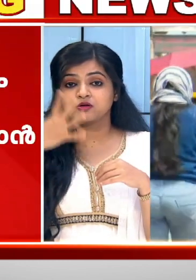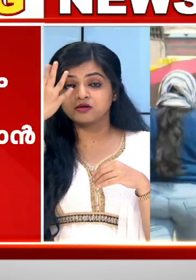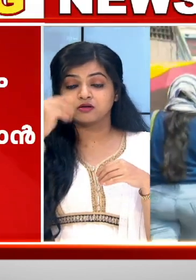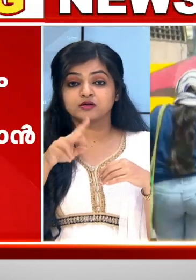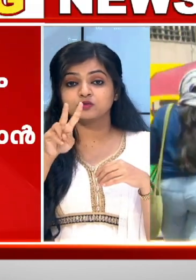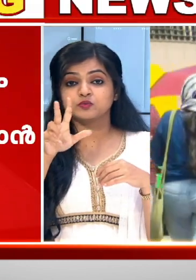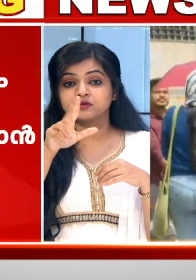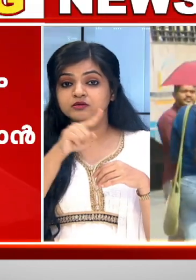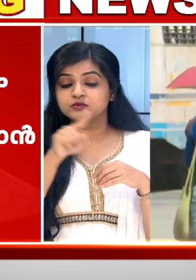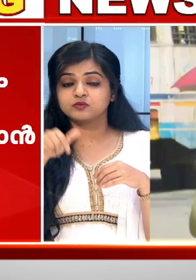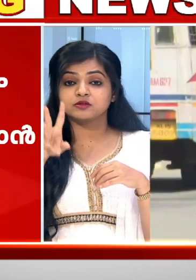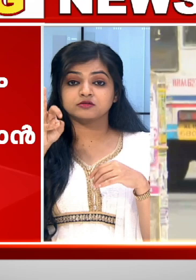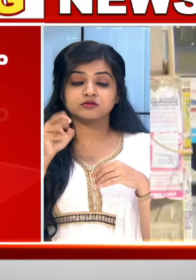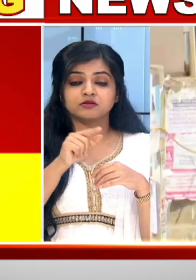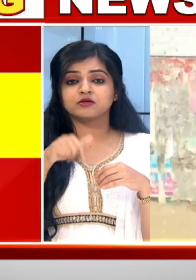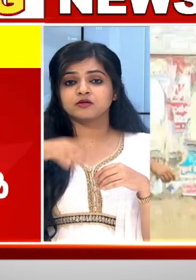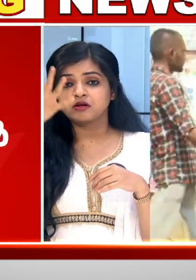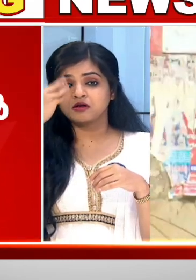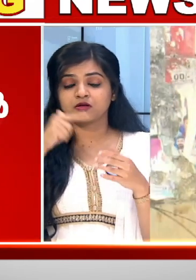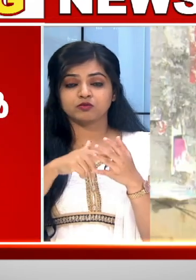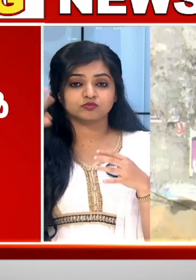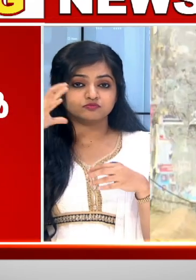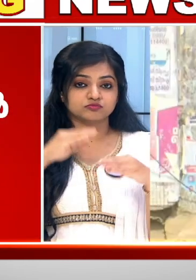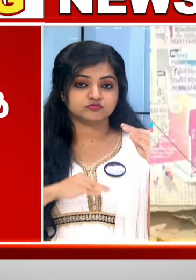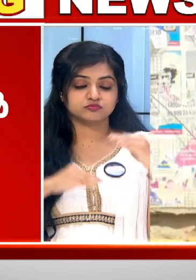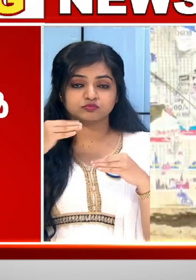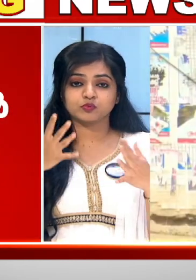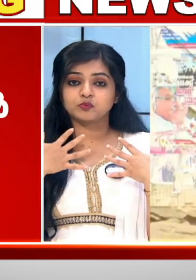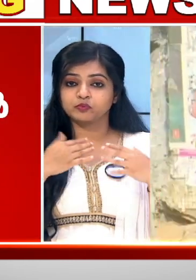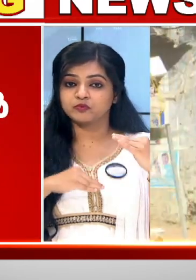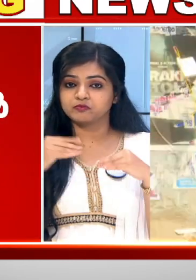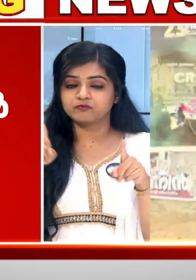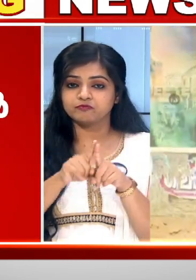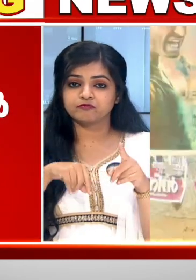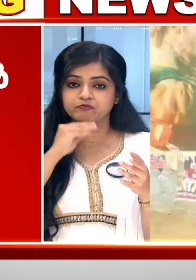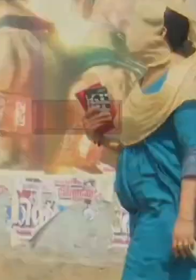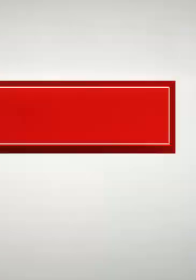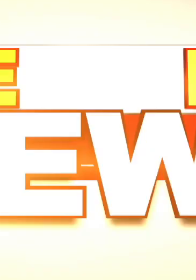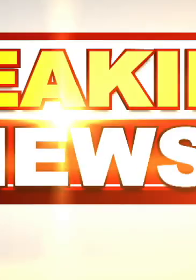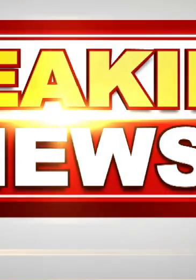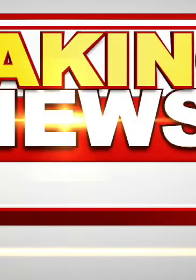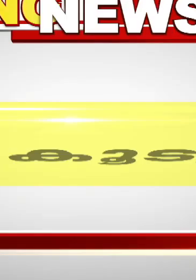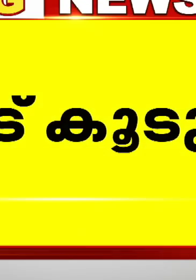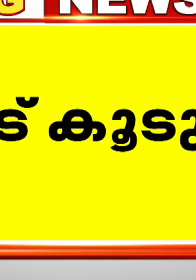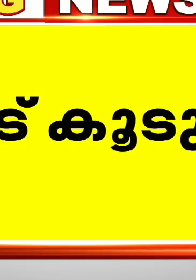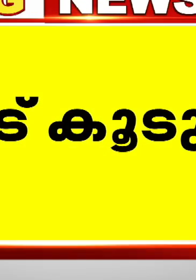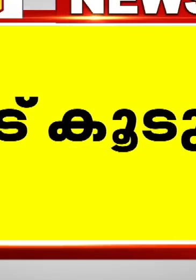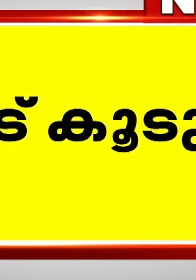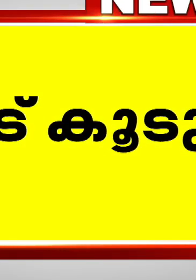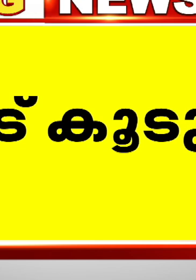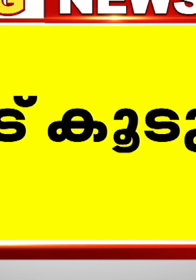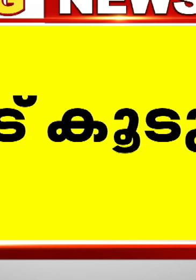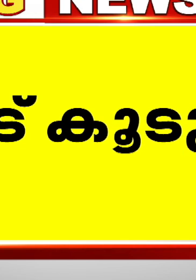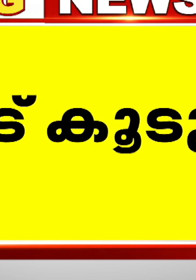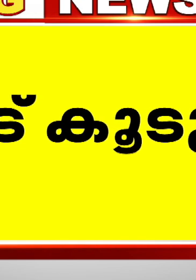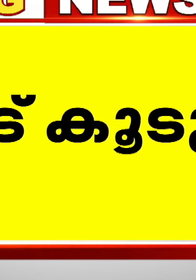മുതൽ 30 ഡിഗ്രി സെൽഷ്യസ് വരെ പലയിടങ്ങളിലും രാത്രി ചൂടും റിപ്പോർട്ട് ചെയ്യുന്നുണ്ട്, രേഖപ്പെടുത്തുന്നുണ്ടെന്നുള്ളതാണ് ഏറ്റവും പ്രധാനപ്പെട്ട കാര്യം. ജാഗ്രത തുടരണം. സംസ്ഥാന ദുരന്ത